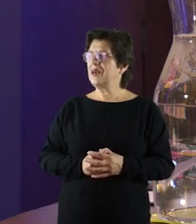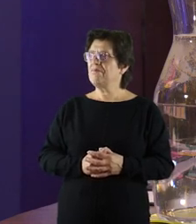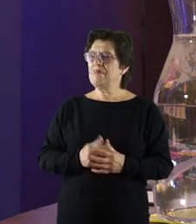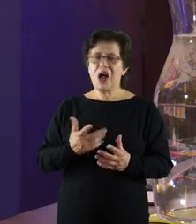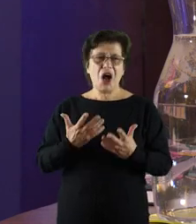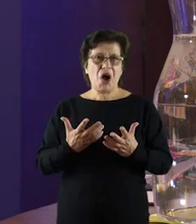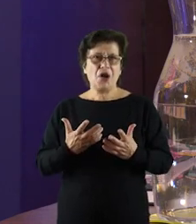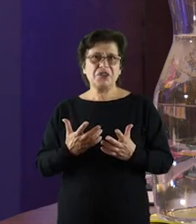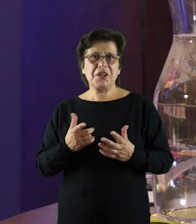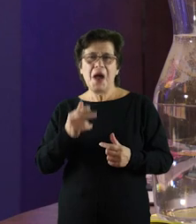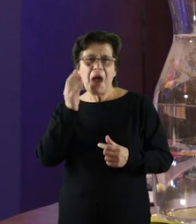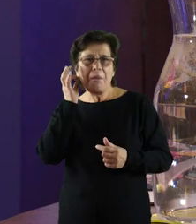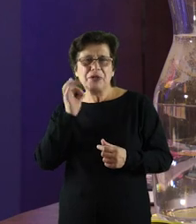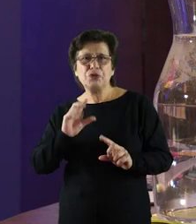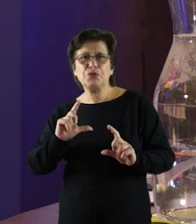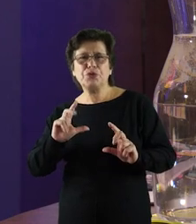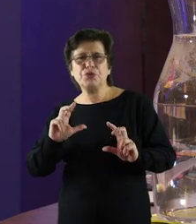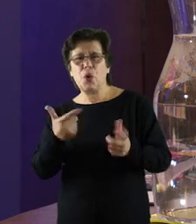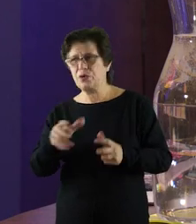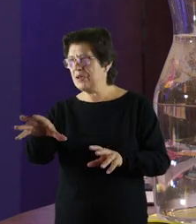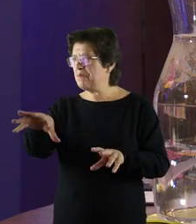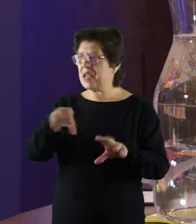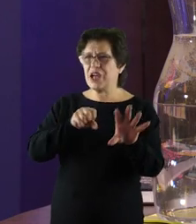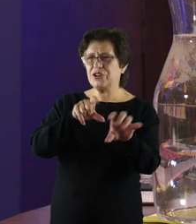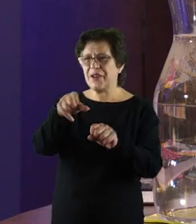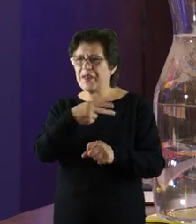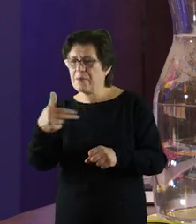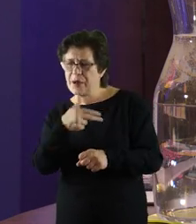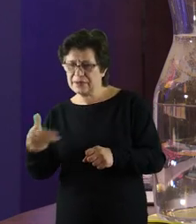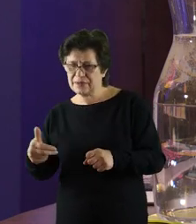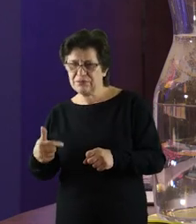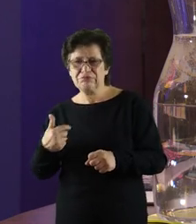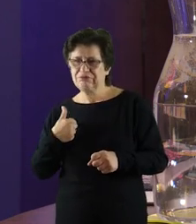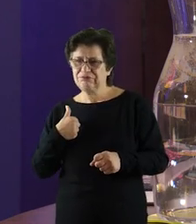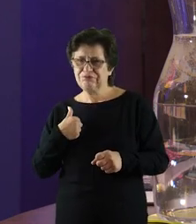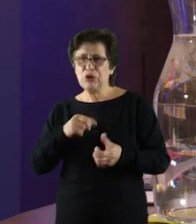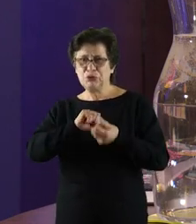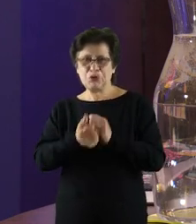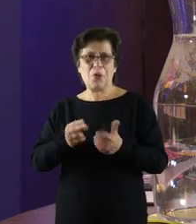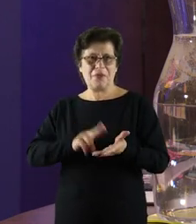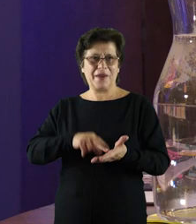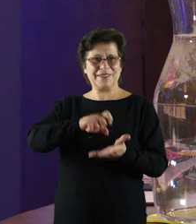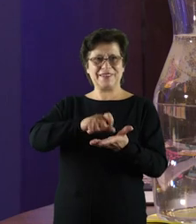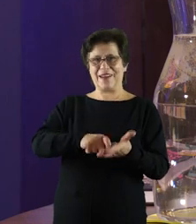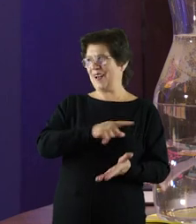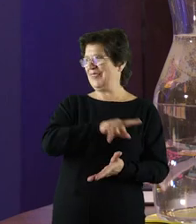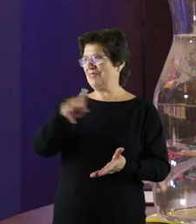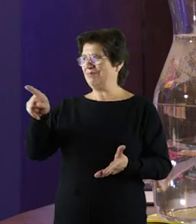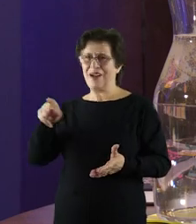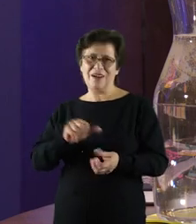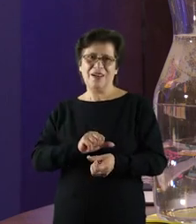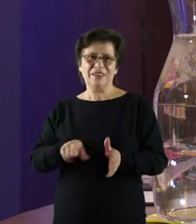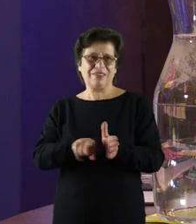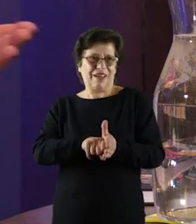Chodzi o czytelników, bo jeżeli dla nich piszemy książkę, to powinniśmy mieć ich w pamięci i w sercu. Jeśli tworzę bohatera,